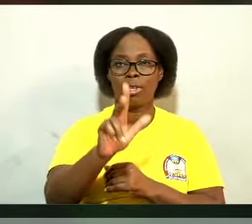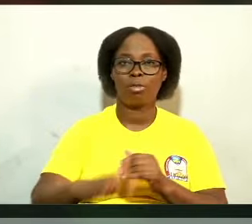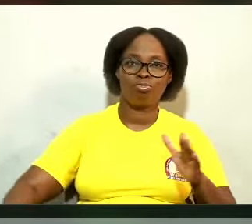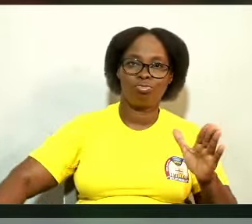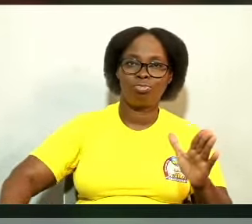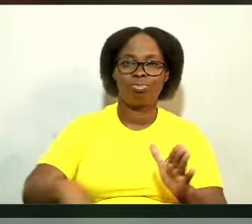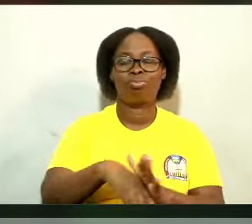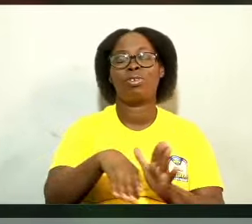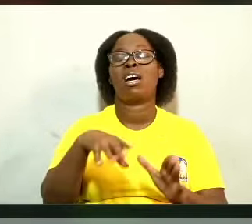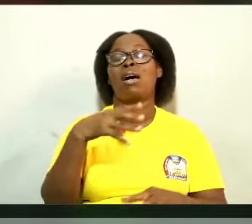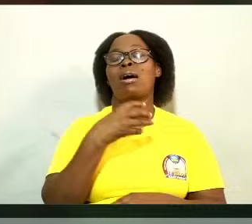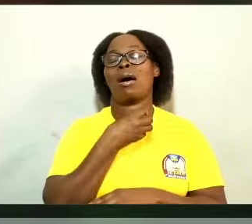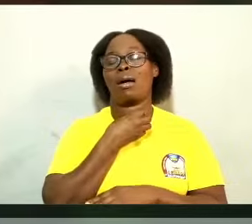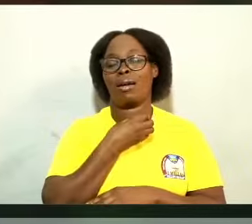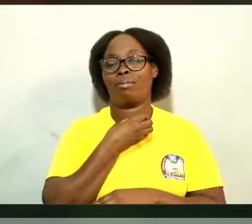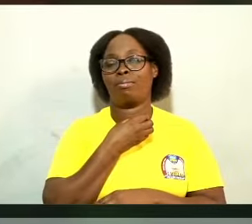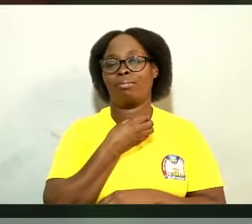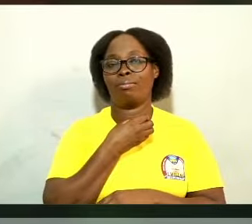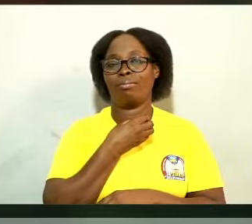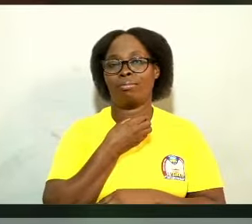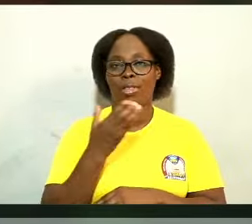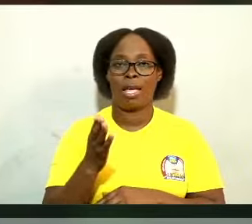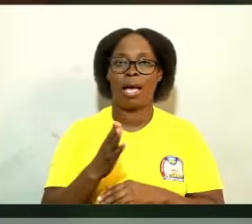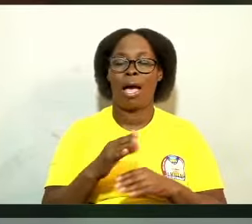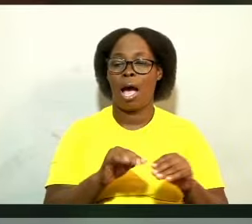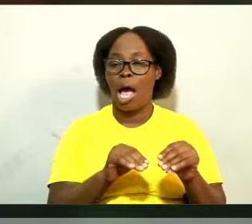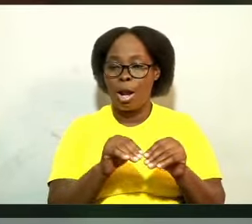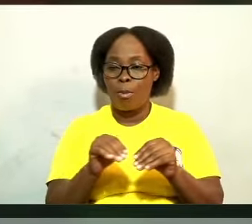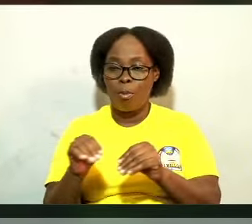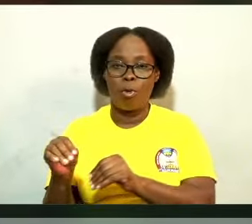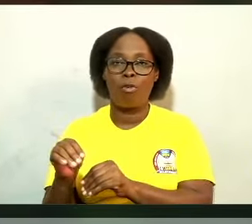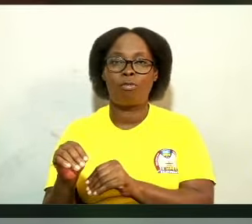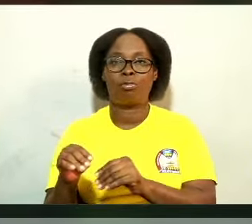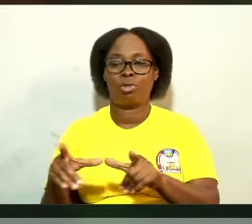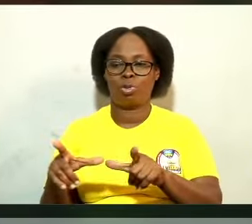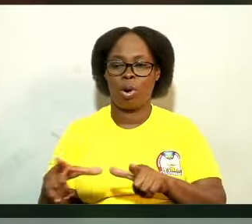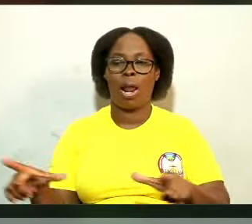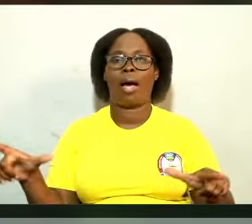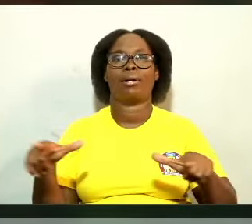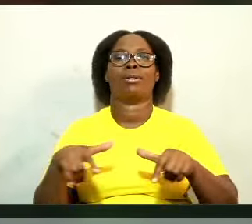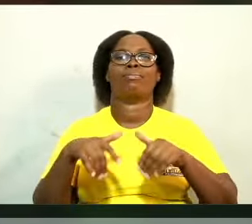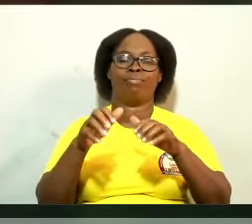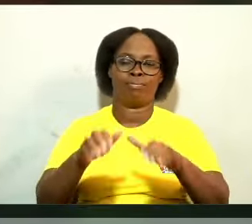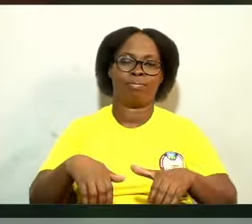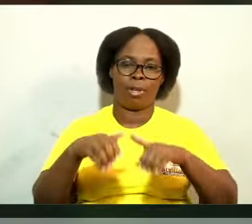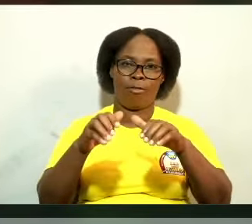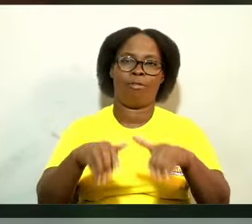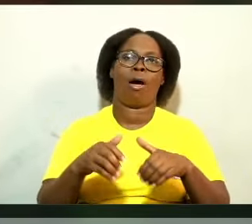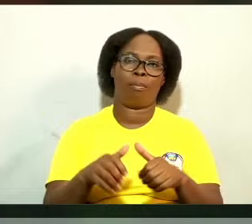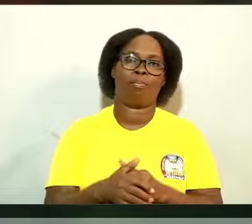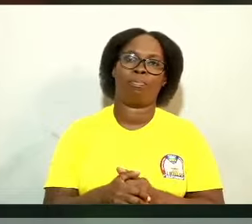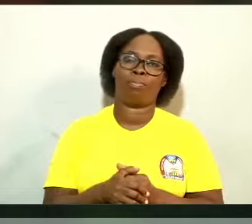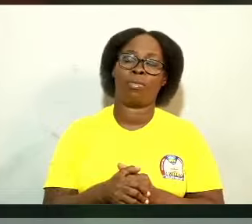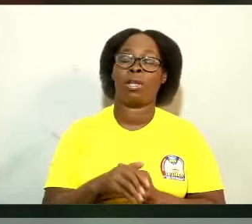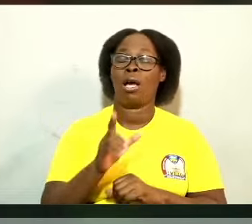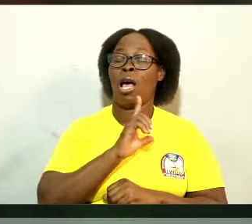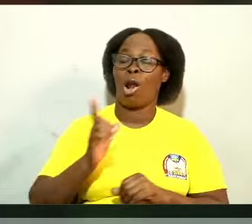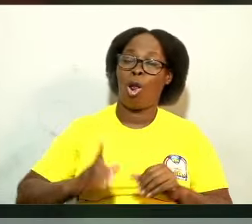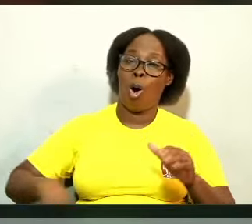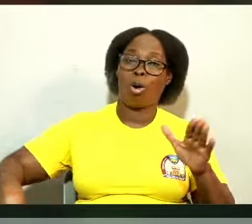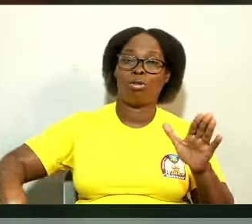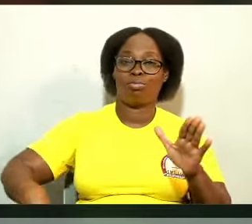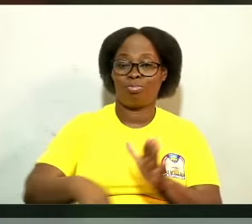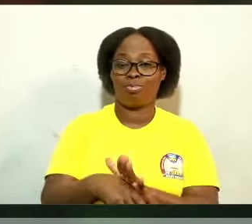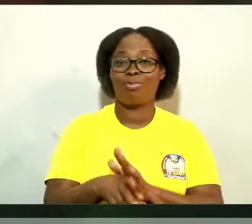Edeni ailime ardhi ambayo katika hiyo alitwaliwa. Bwana akamfukuza